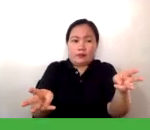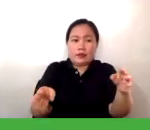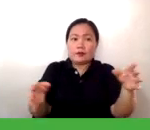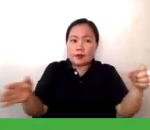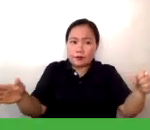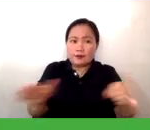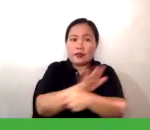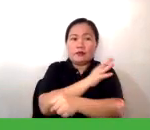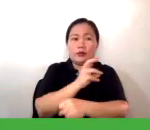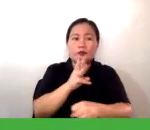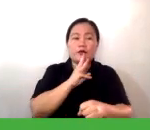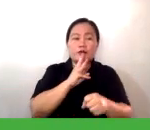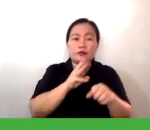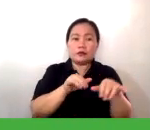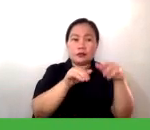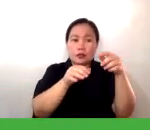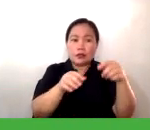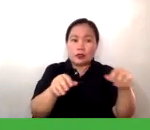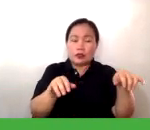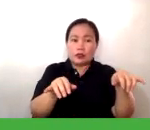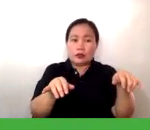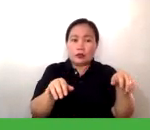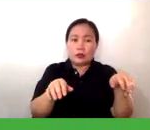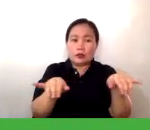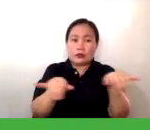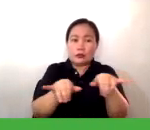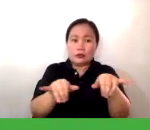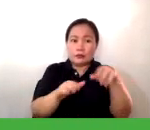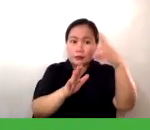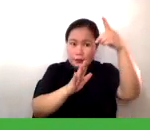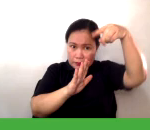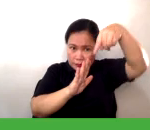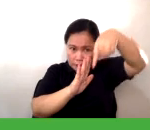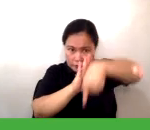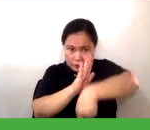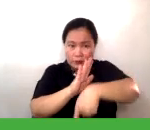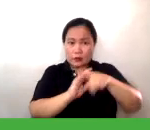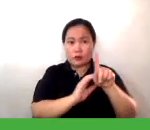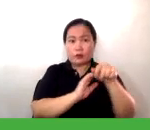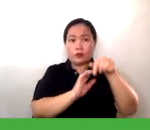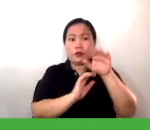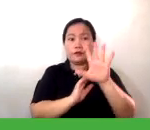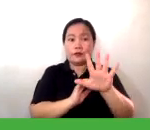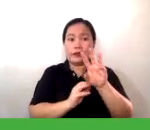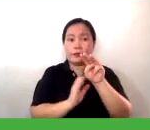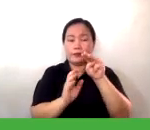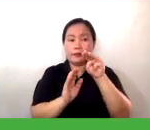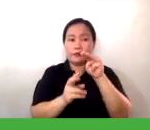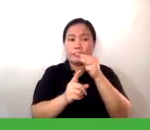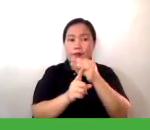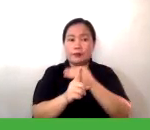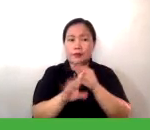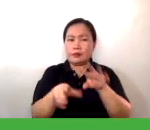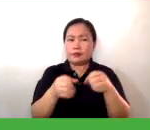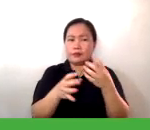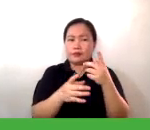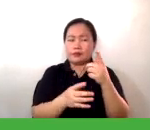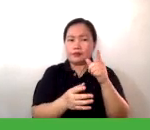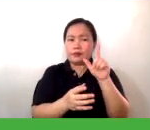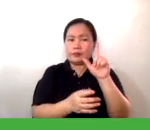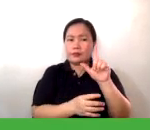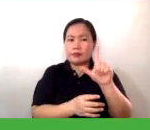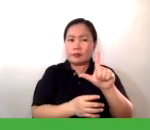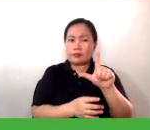to a uniform depth of 1.5 meters, how many liters of water are needed? So, merong